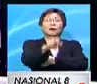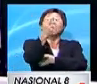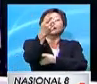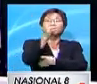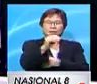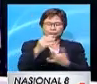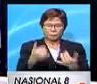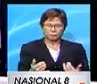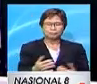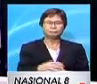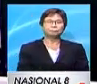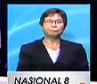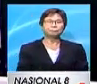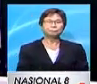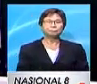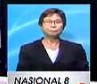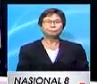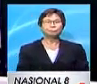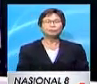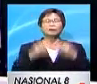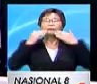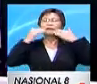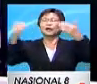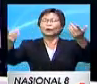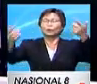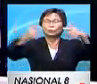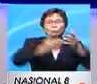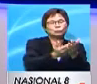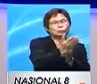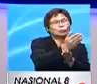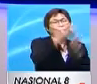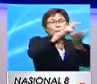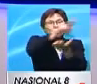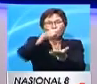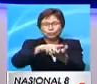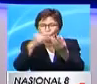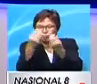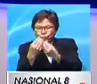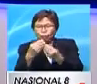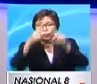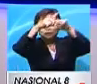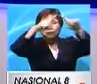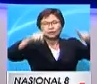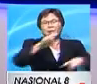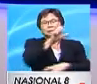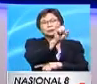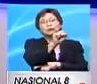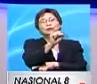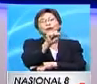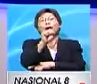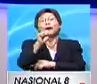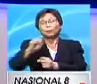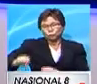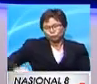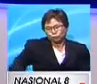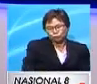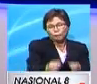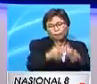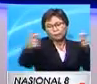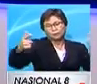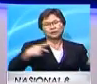Puri silakan Baik terima kasih Syuhada Hashim langsung dari pusat penjumlahan undi di dewan seri bernam baik kita ke